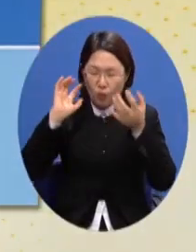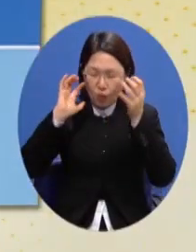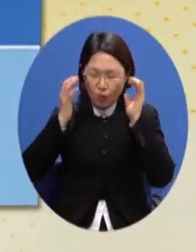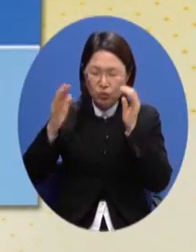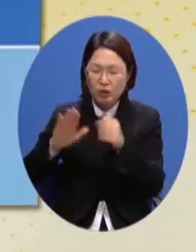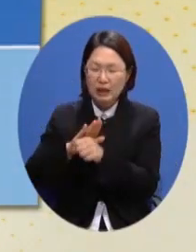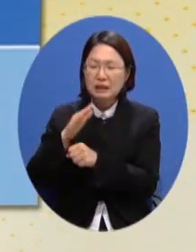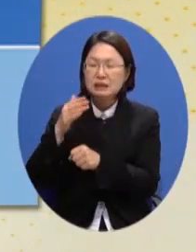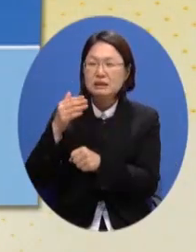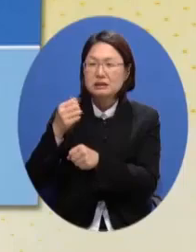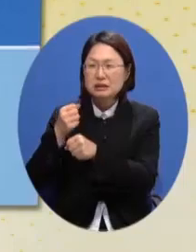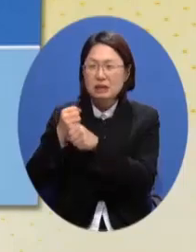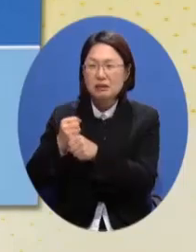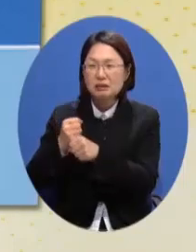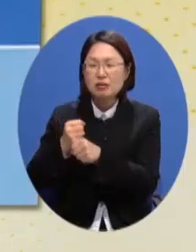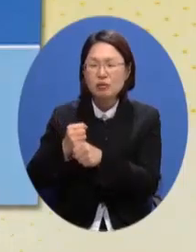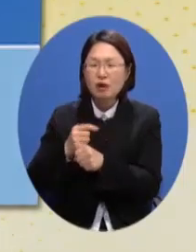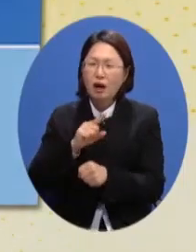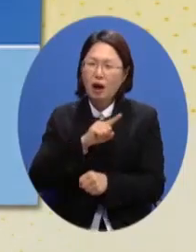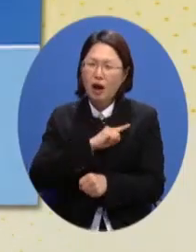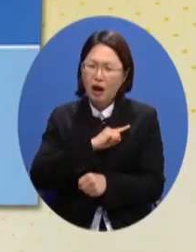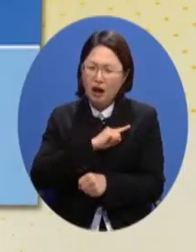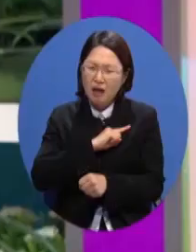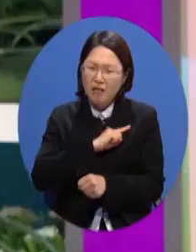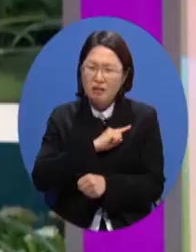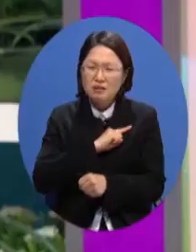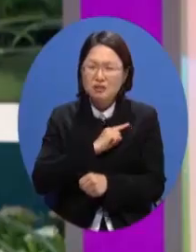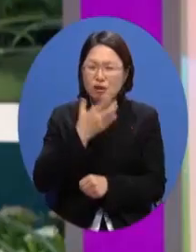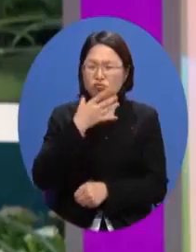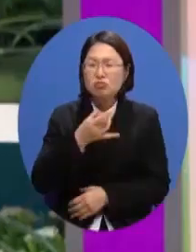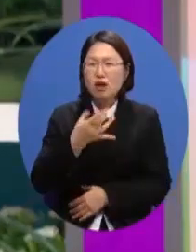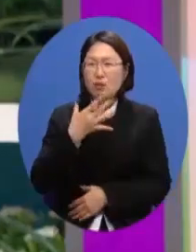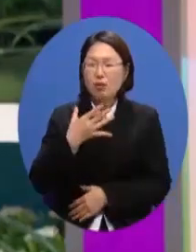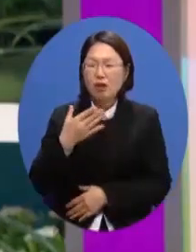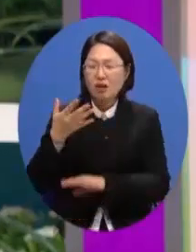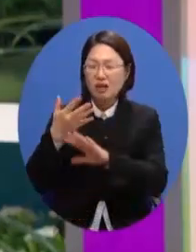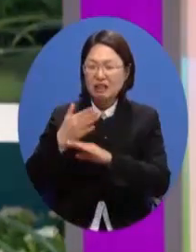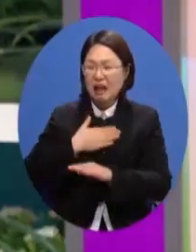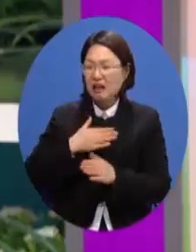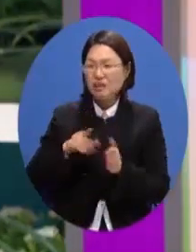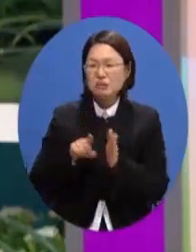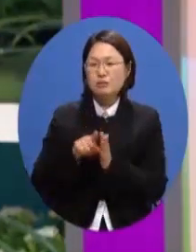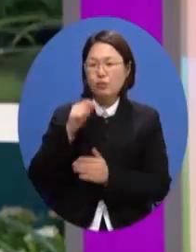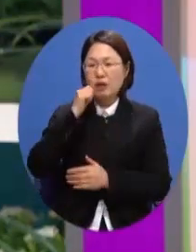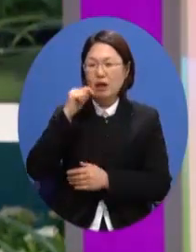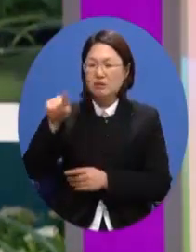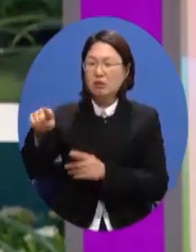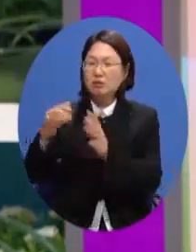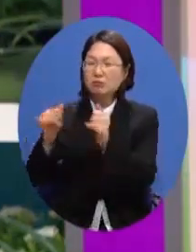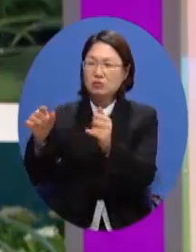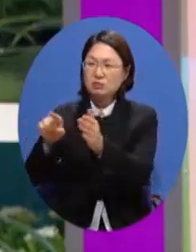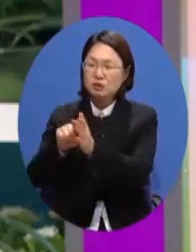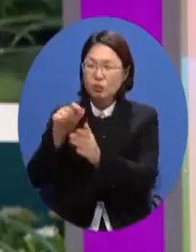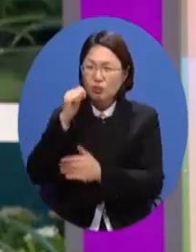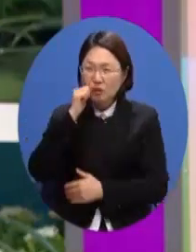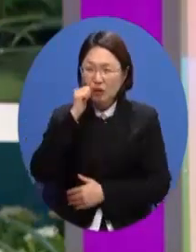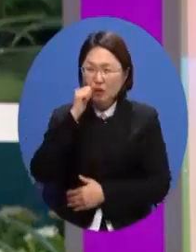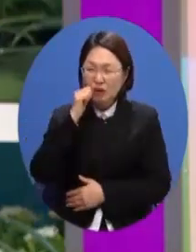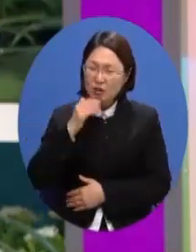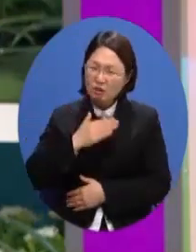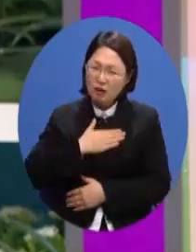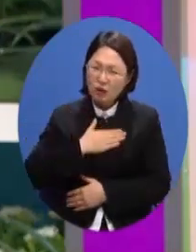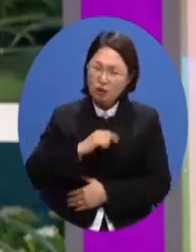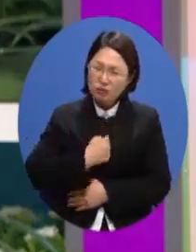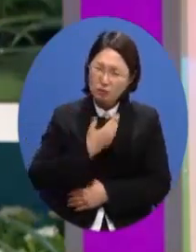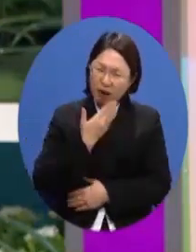불행하죠. 나도 못 믿겠고 남도 못 믿겠으니 이 사람한테 가려다가 또 아닌 것 같아. 나 혼자 할 수 있을까?